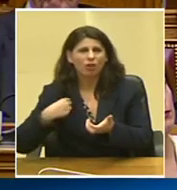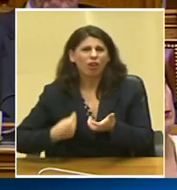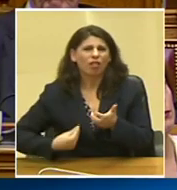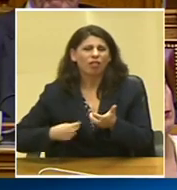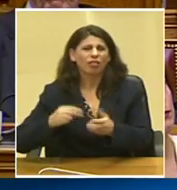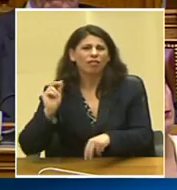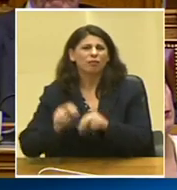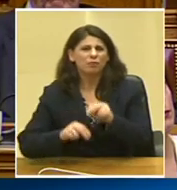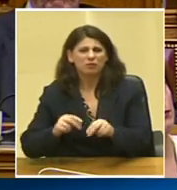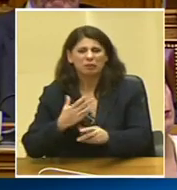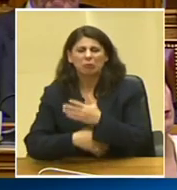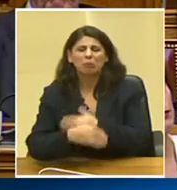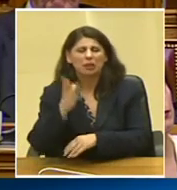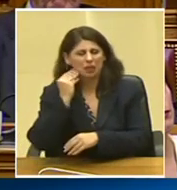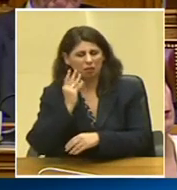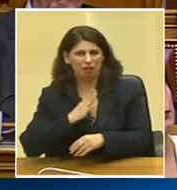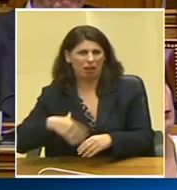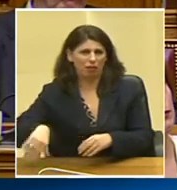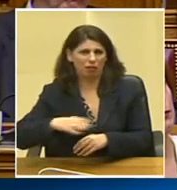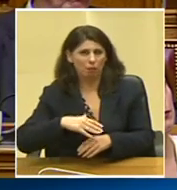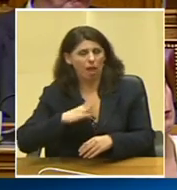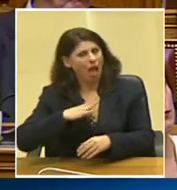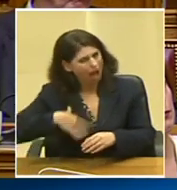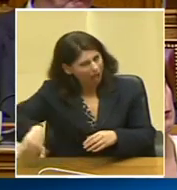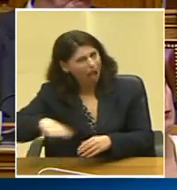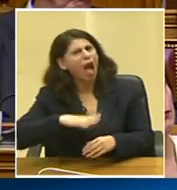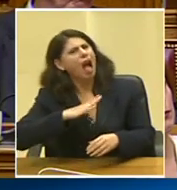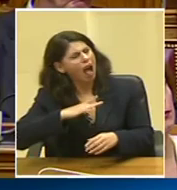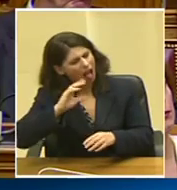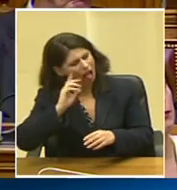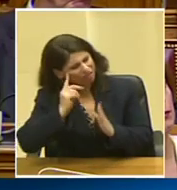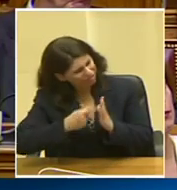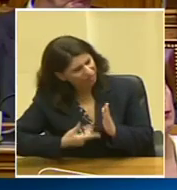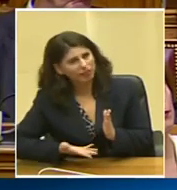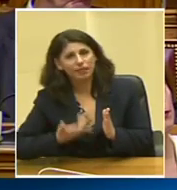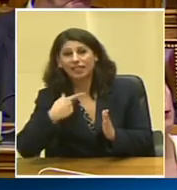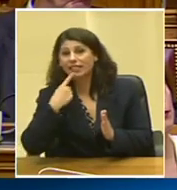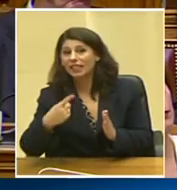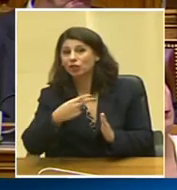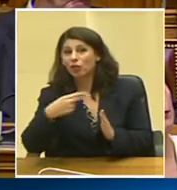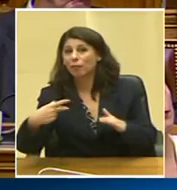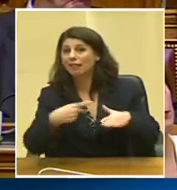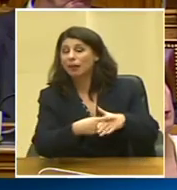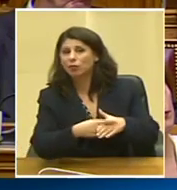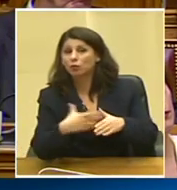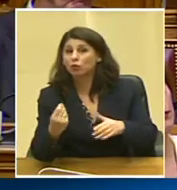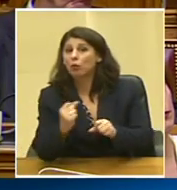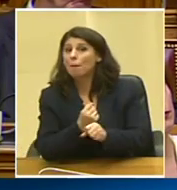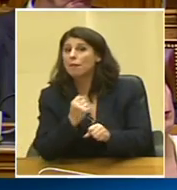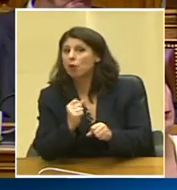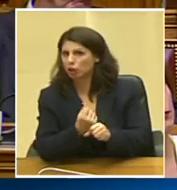ο κόσμος. Ο κόσμος θα μας κρίνει όλους. Αλλά γιατί αναφέρατε το θέμα των τραπεζών με τόση